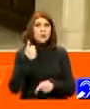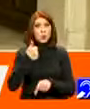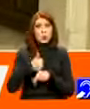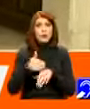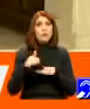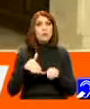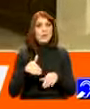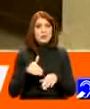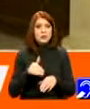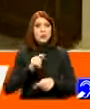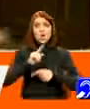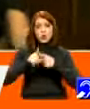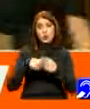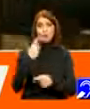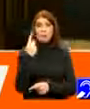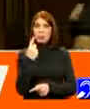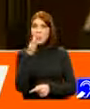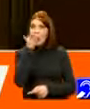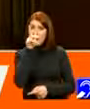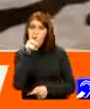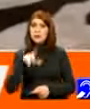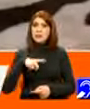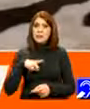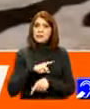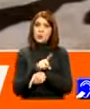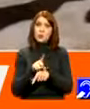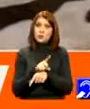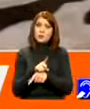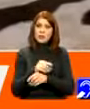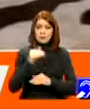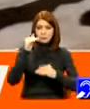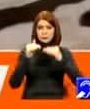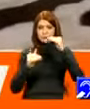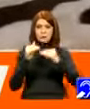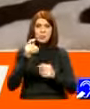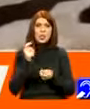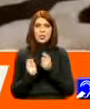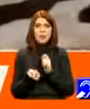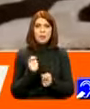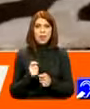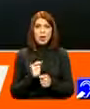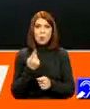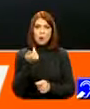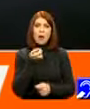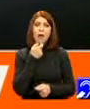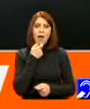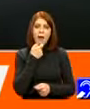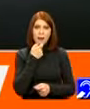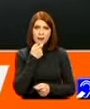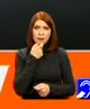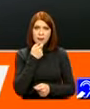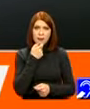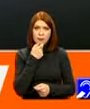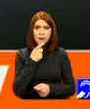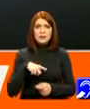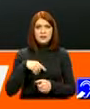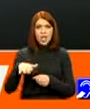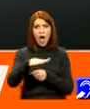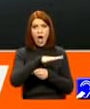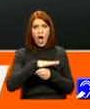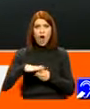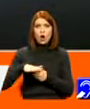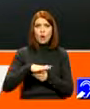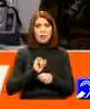anume ca după 1 aprilie să există o perioadă de reglementare a pieței o perioadă de un an de zile astfel încât să fie acoperită